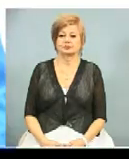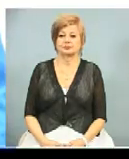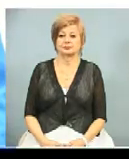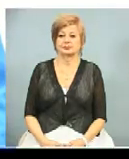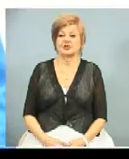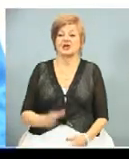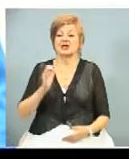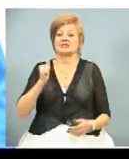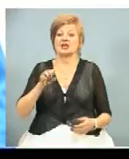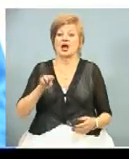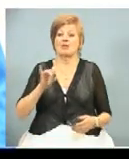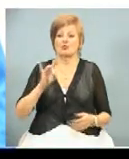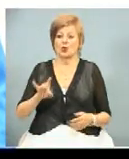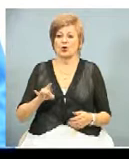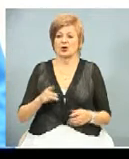Сапер?